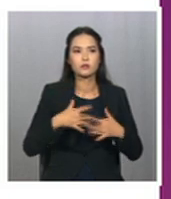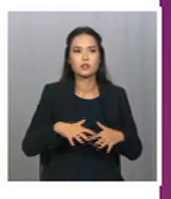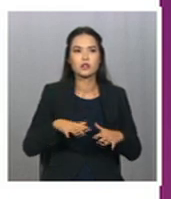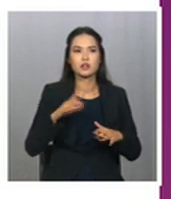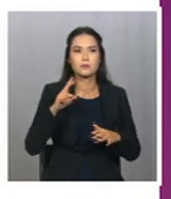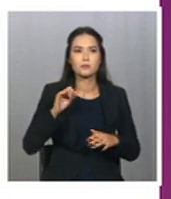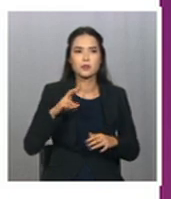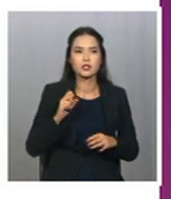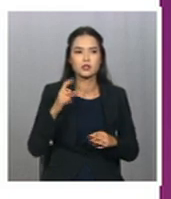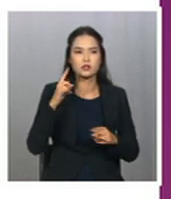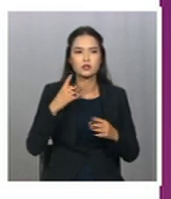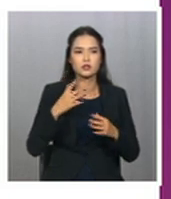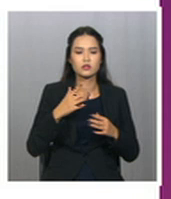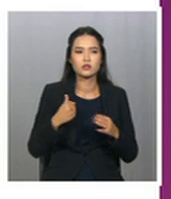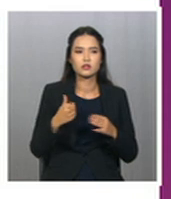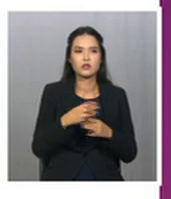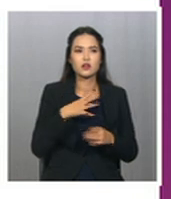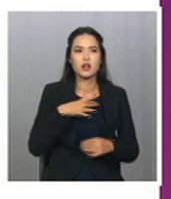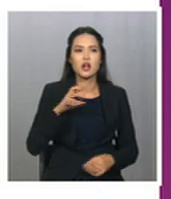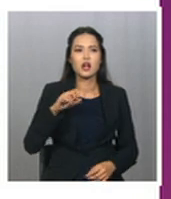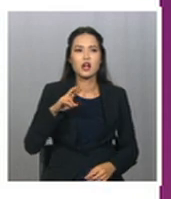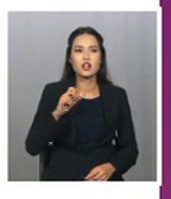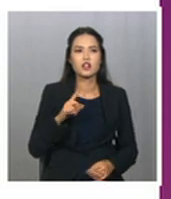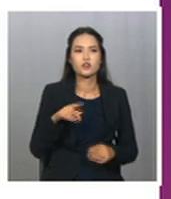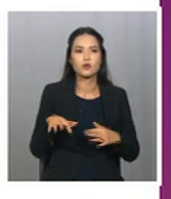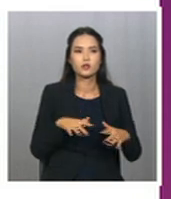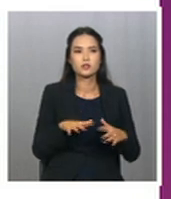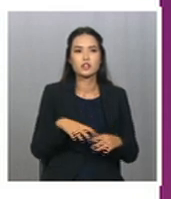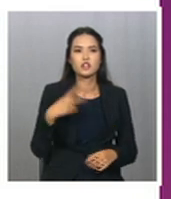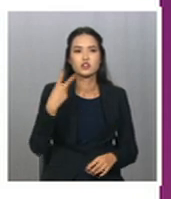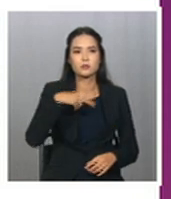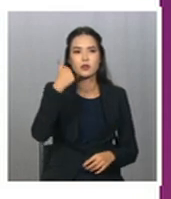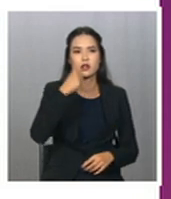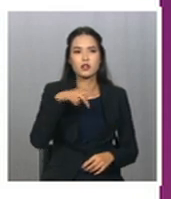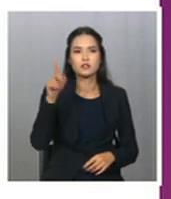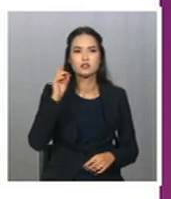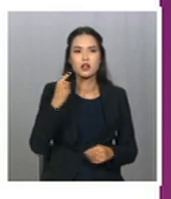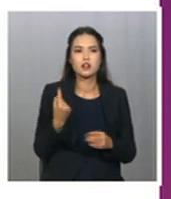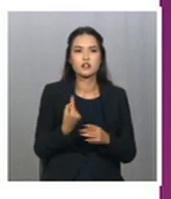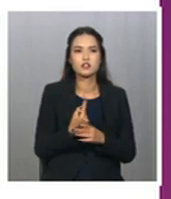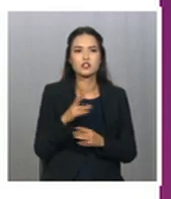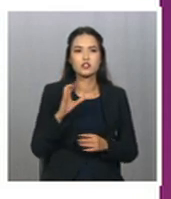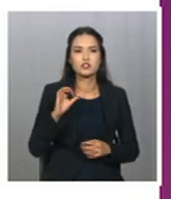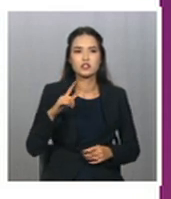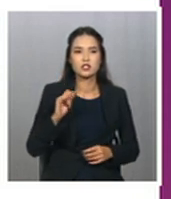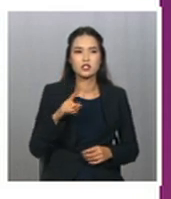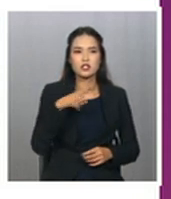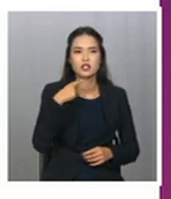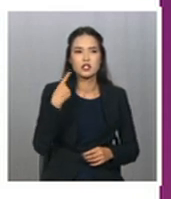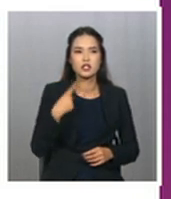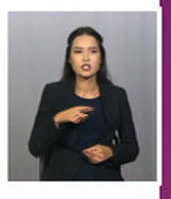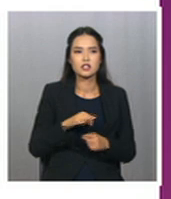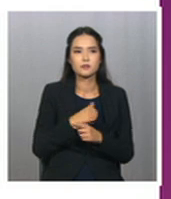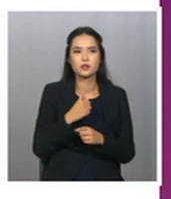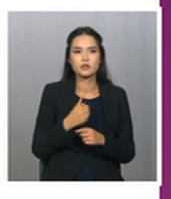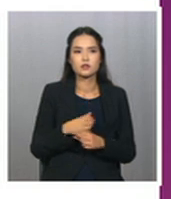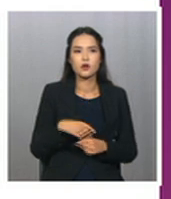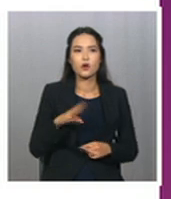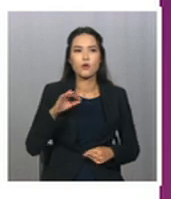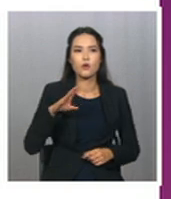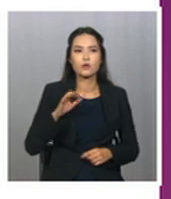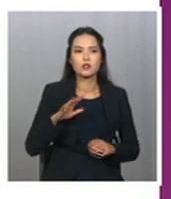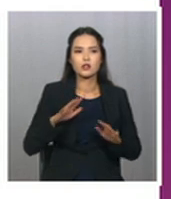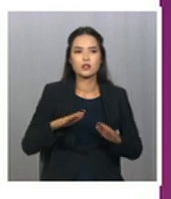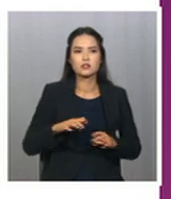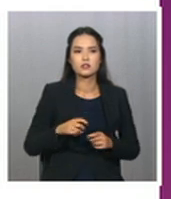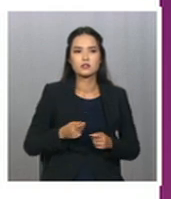алған. Алаш қозғалысы 20-шы ғасырдың алғашқы ширегінде Ресей империясының